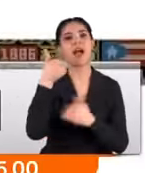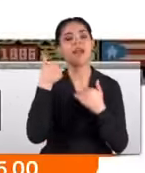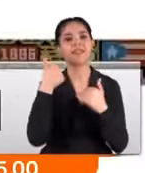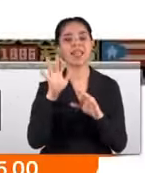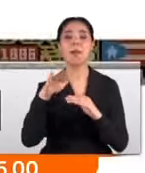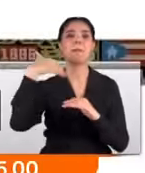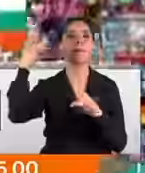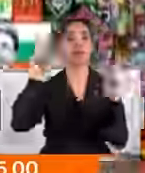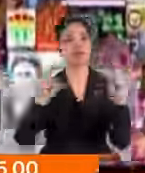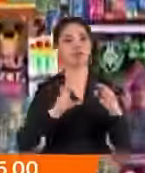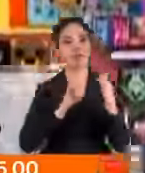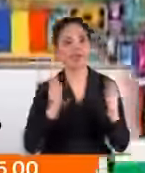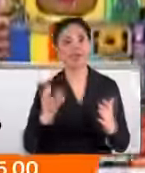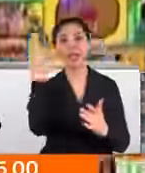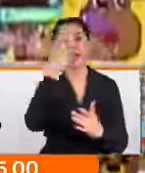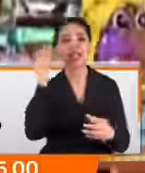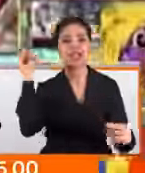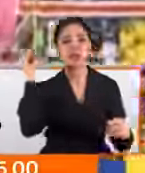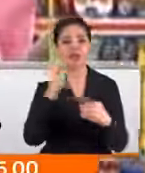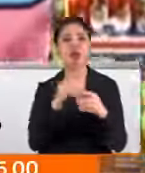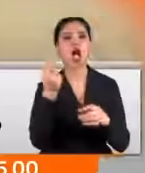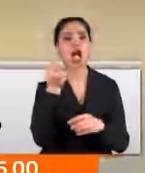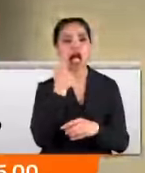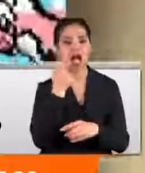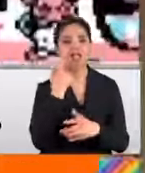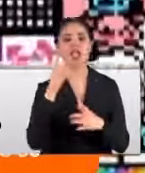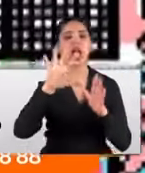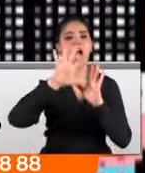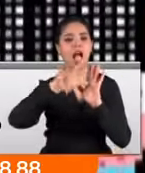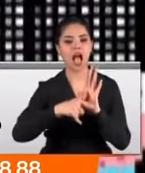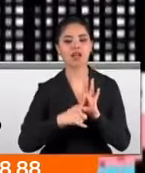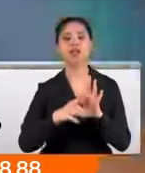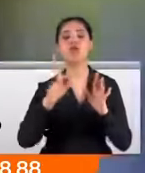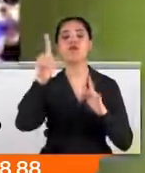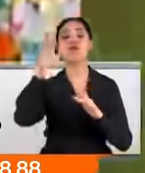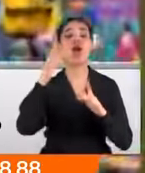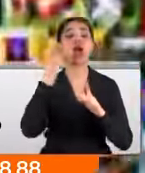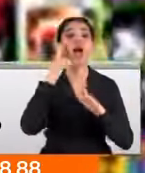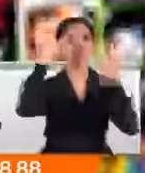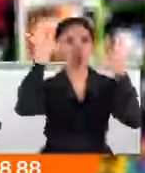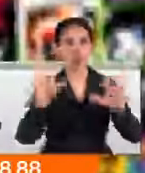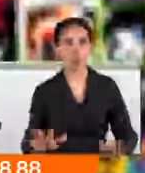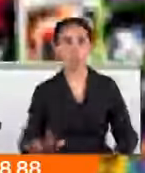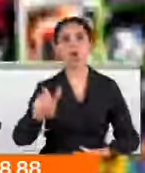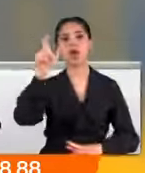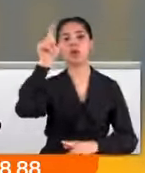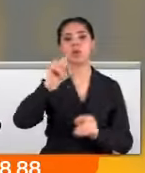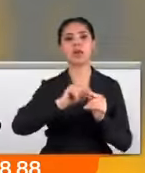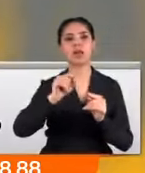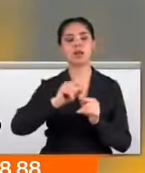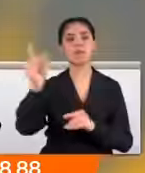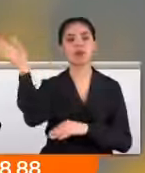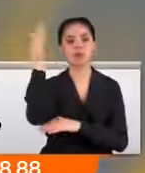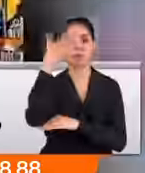an. Şimdi herkese link atın. Tuvalin son halinde Atatürk, Ayasofya, Anıtkabir, Kuzey Kıbrıs Türk Cumhuriyeti bayrağı,